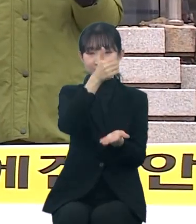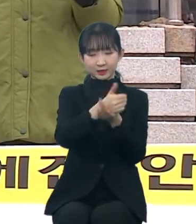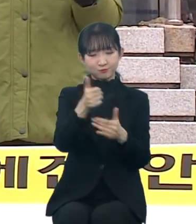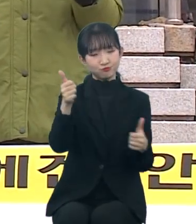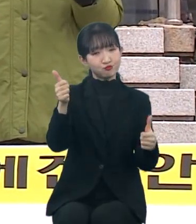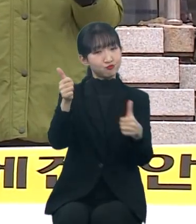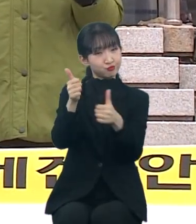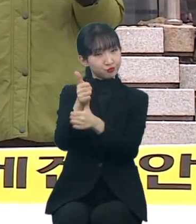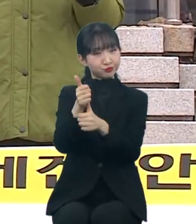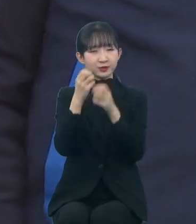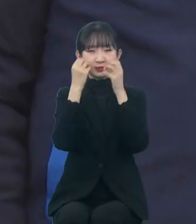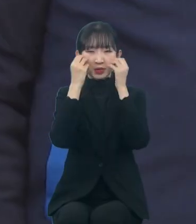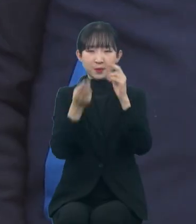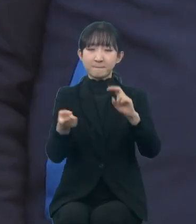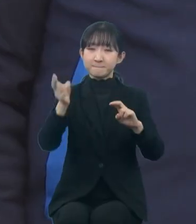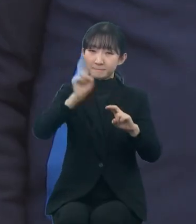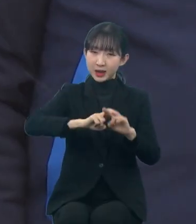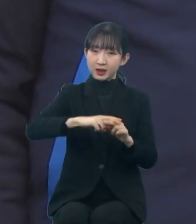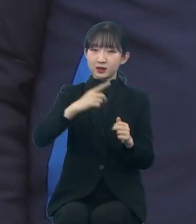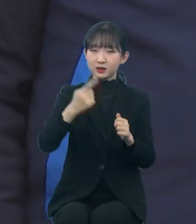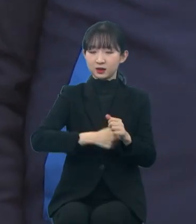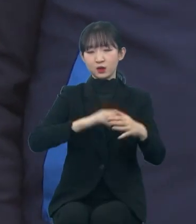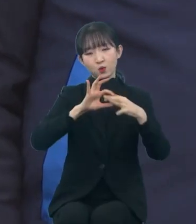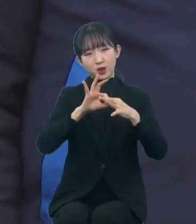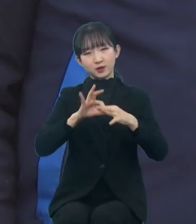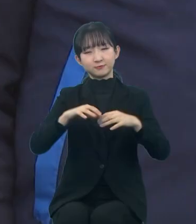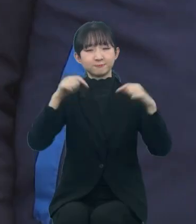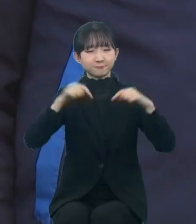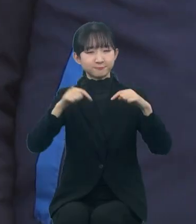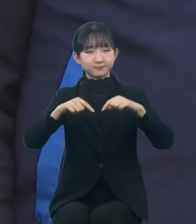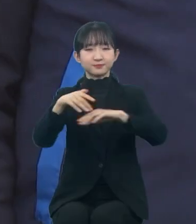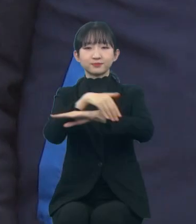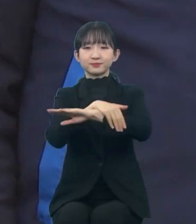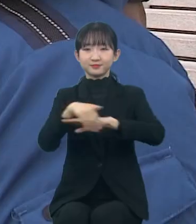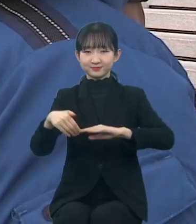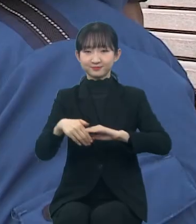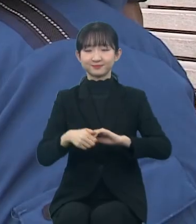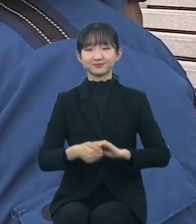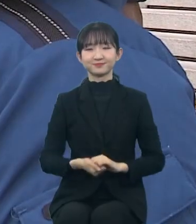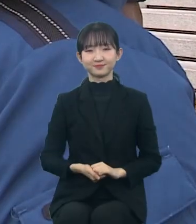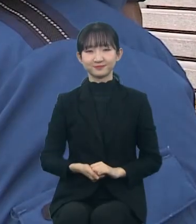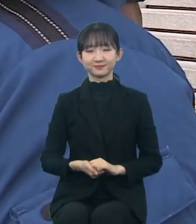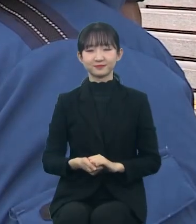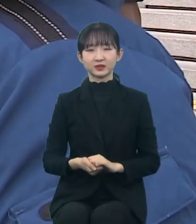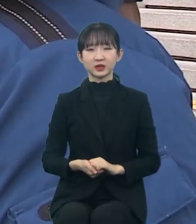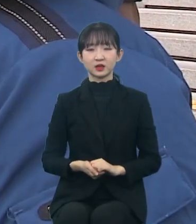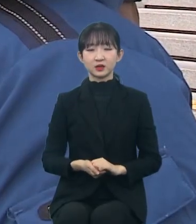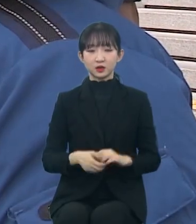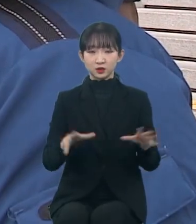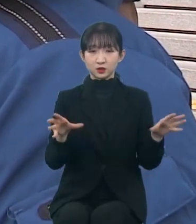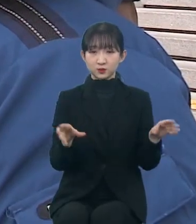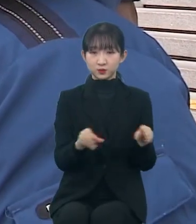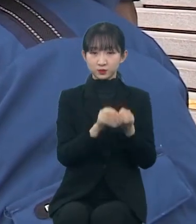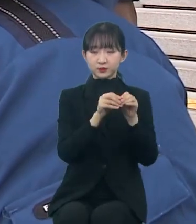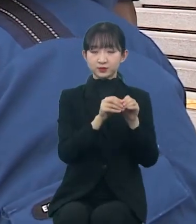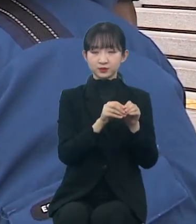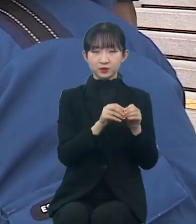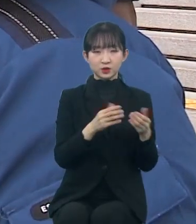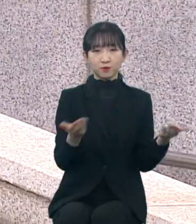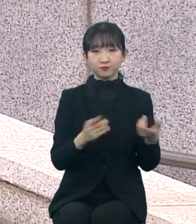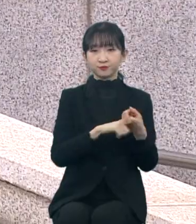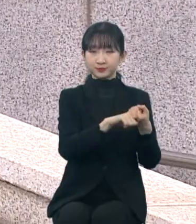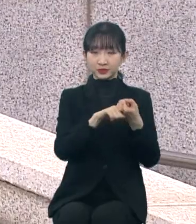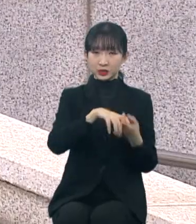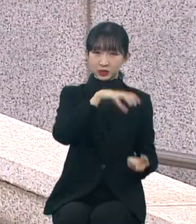만큼 관련 논의를 적극적으로 진행한다는 계획입니다. 화물연대는 관계 당국이 22일까지 뚜렷한